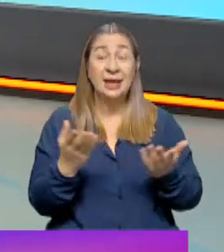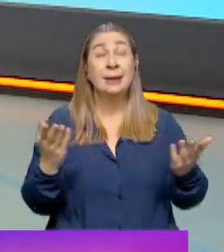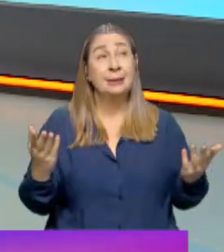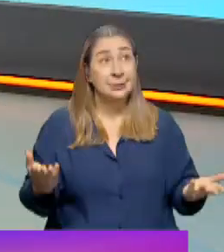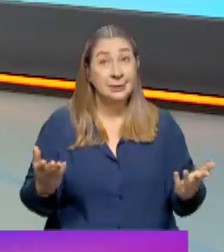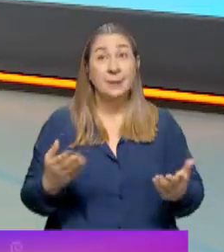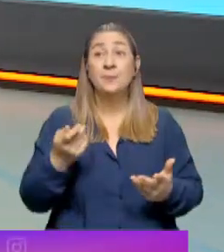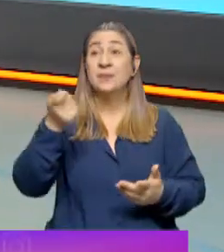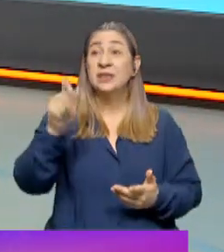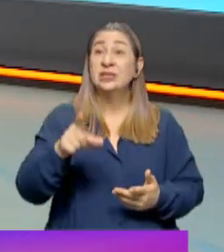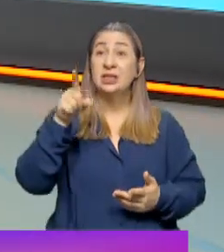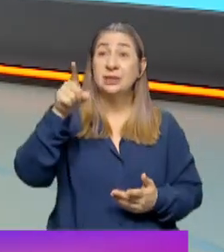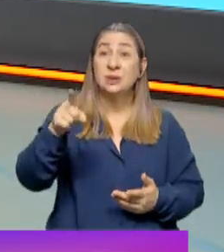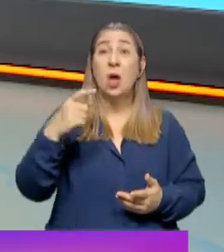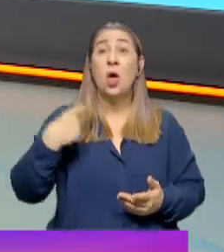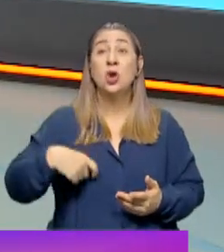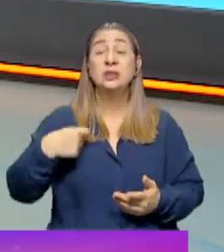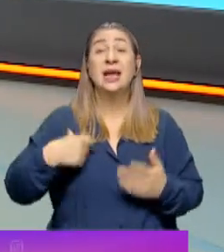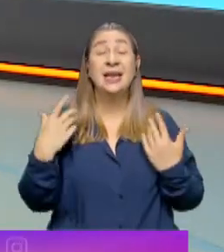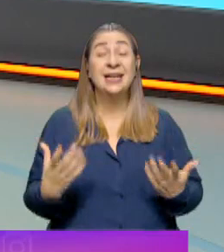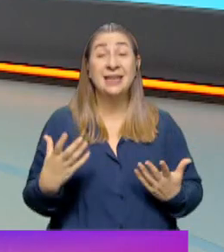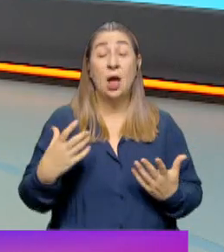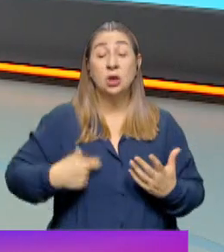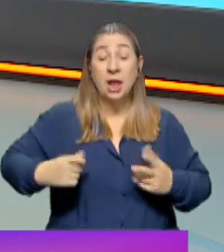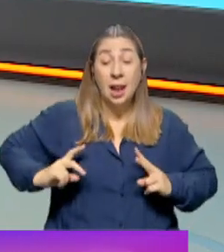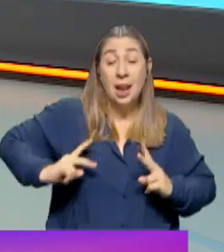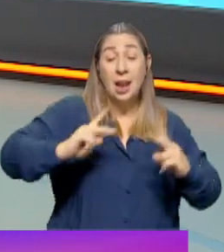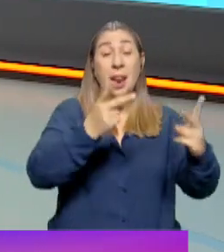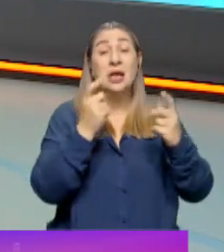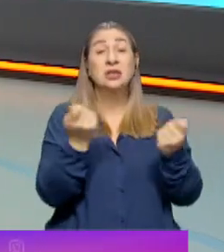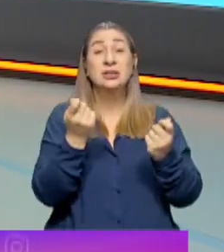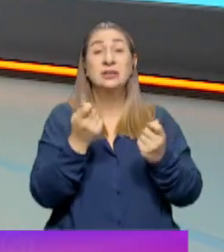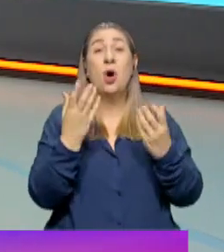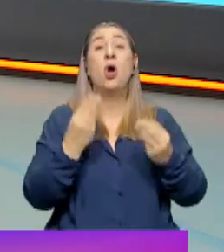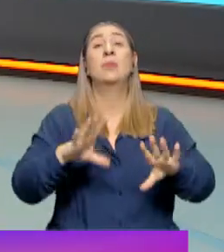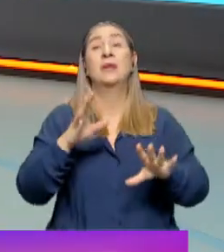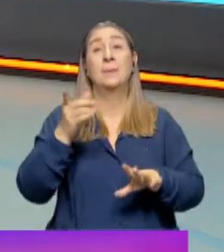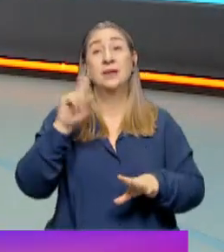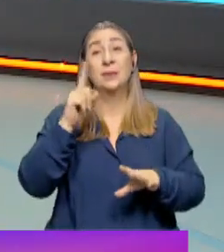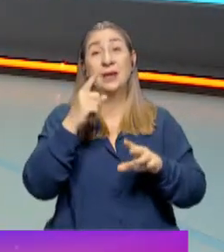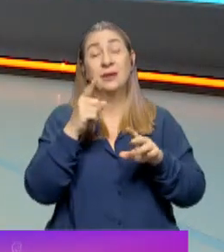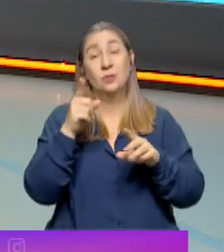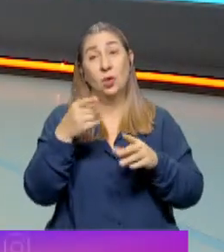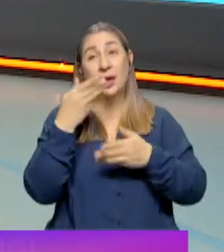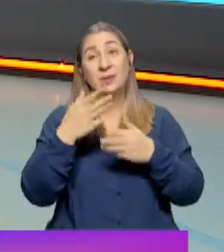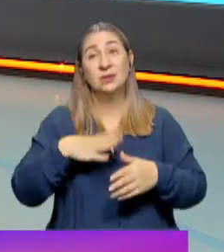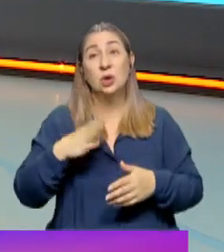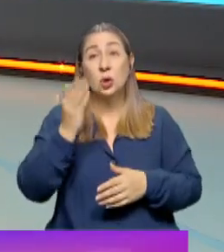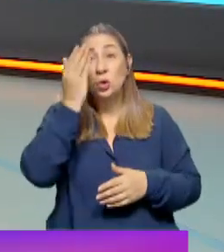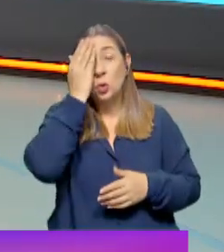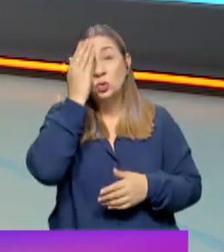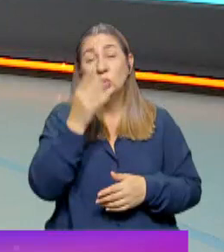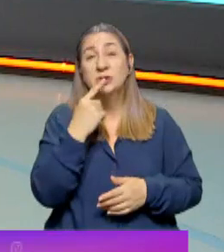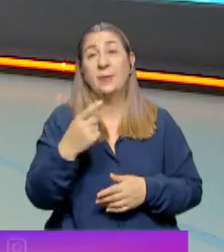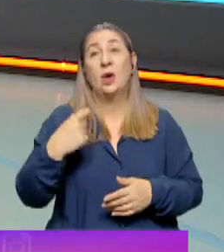İşte işçilerimizin de özellikle özelleştirme konusunda vurguladığı başka bir pencerede bu. Yoksulluk